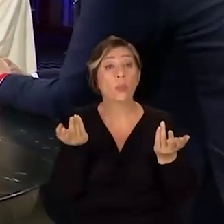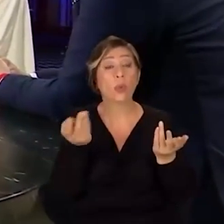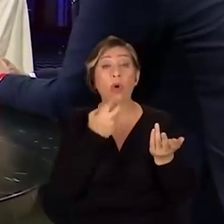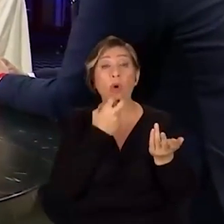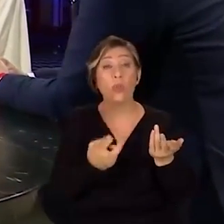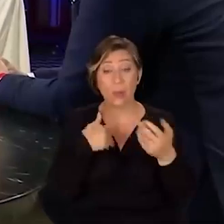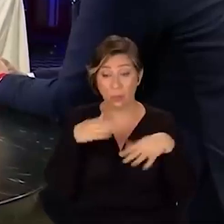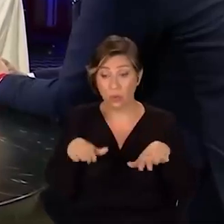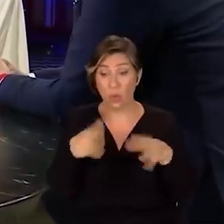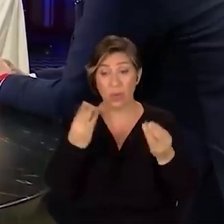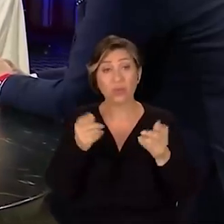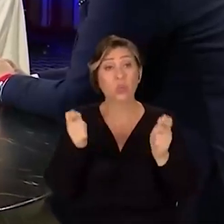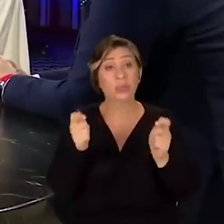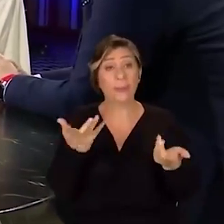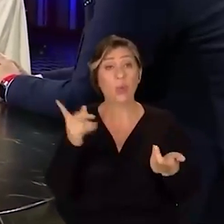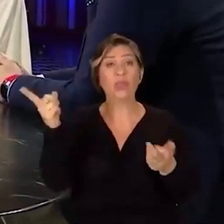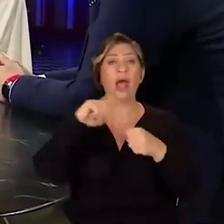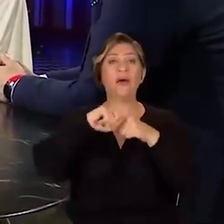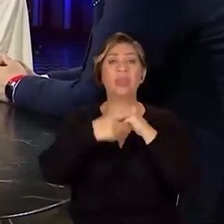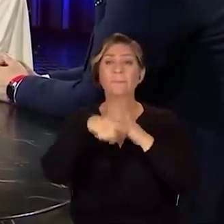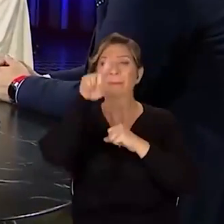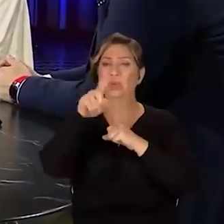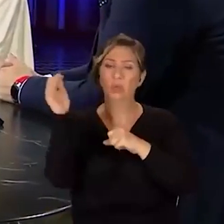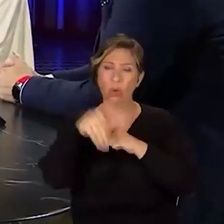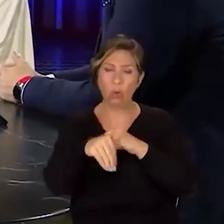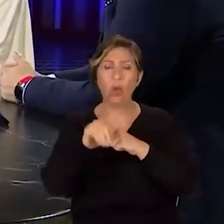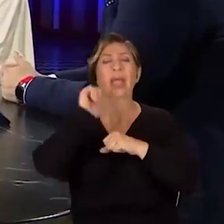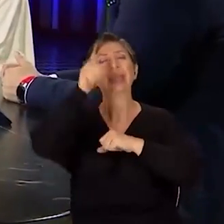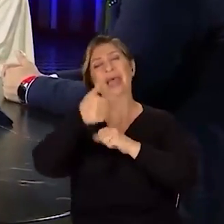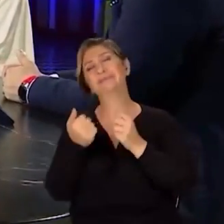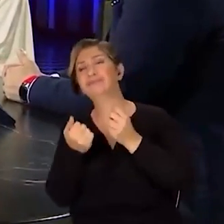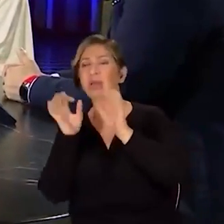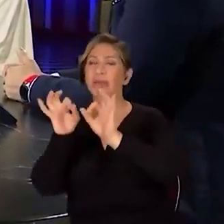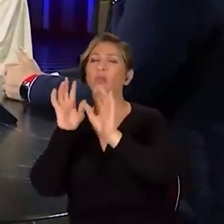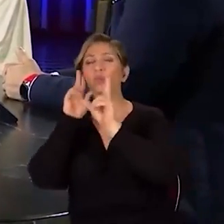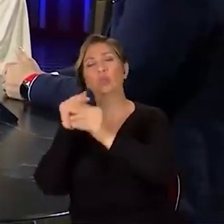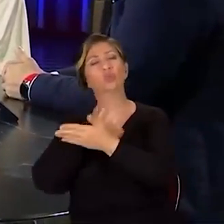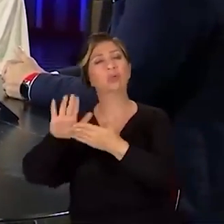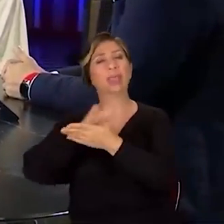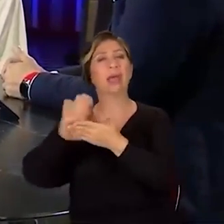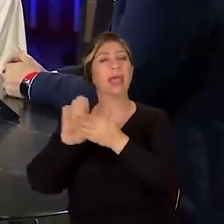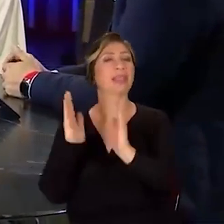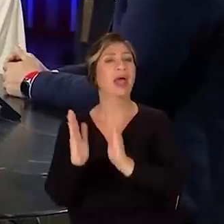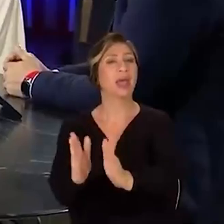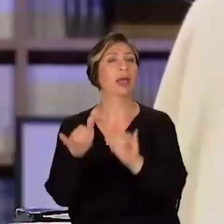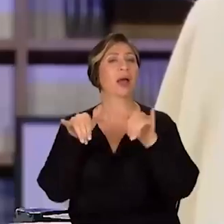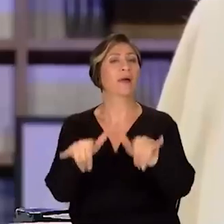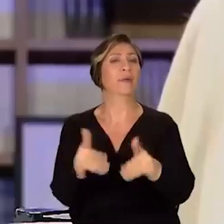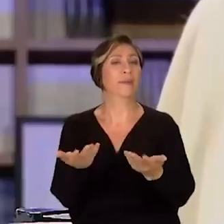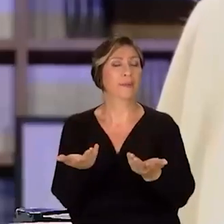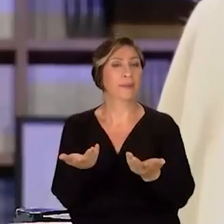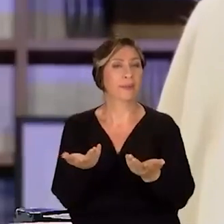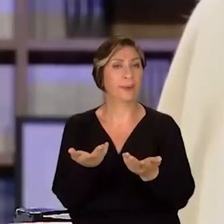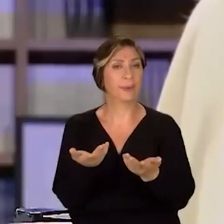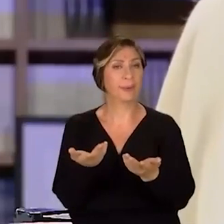ömür boyu burada durmak zorundayım. Onlar sadece haftalarının bir gününü uyumadan burada geçiriyorlar. Sonra gidiyorlar. Ya